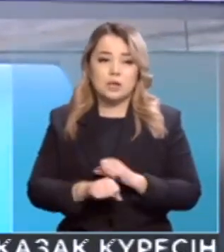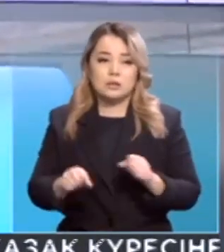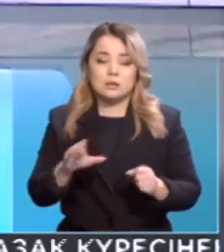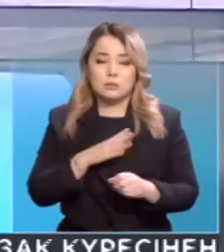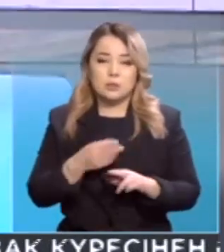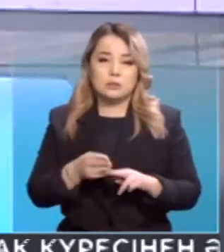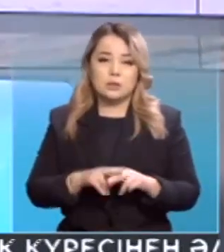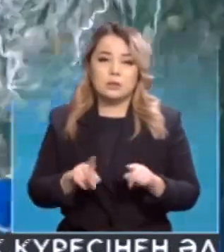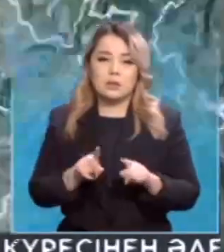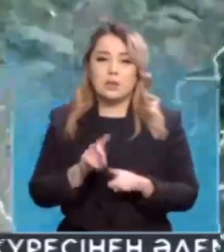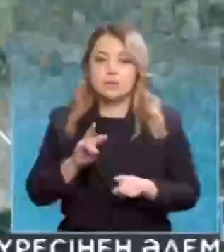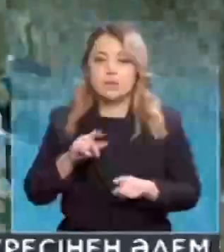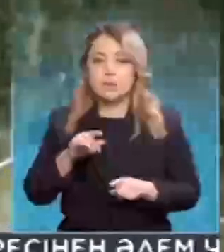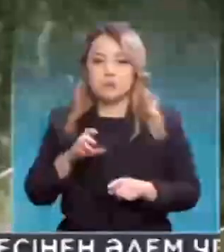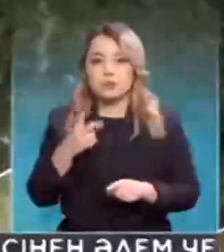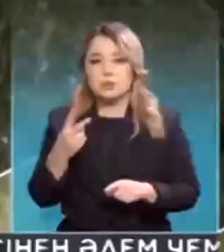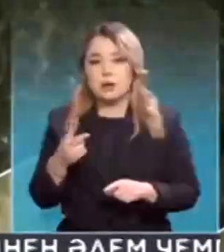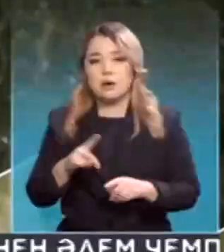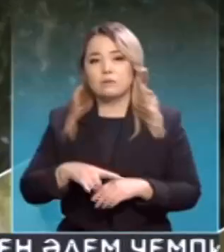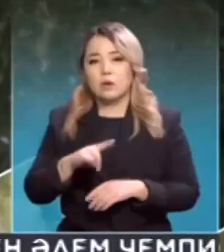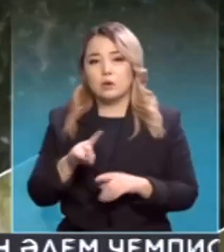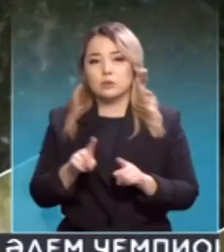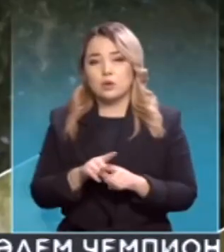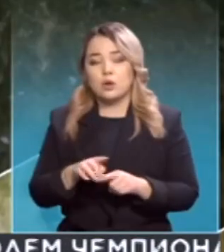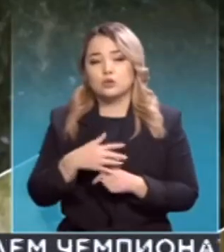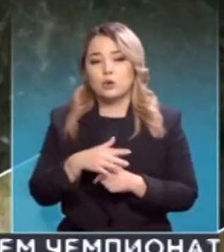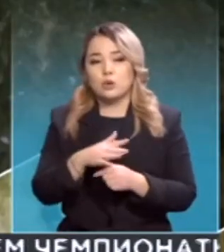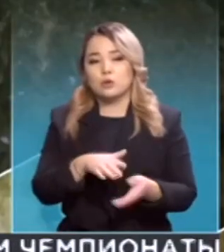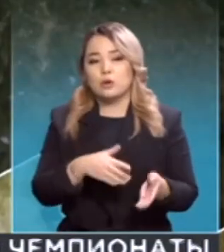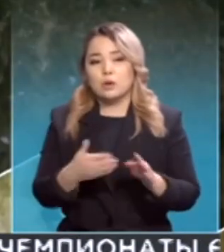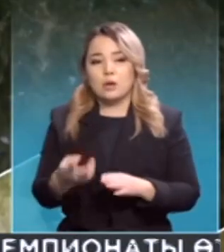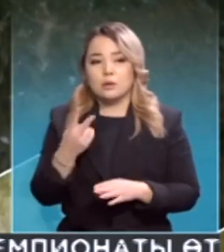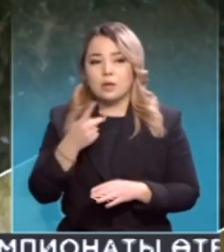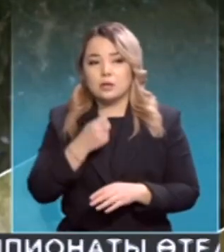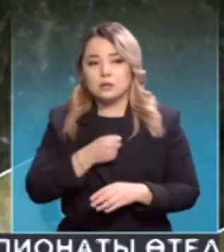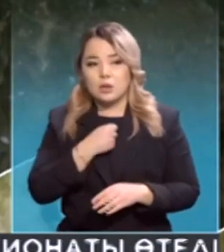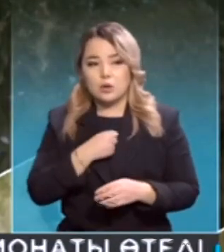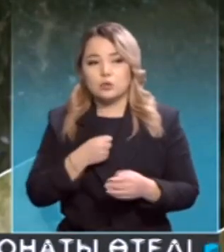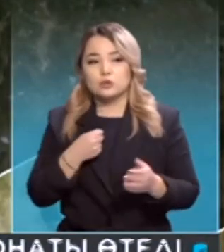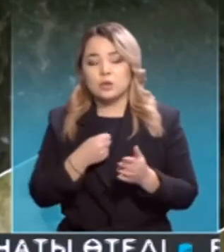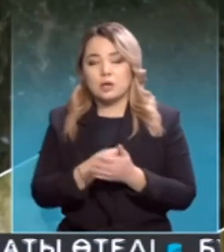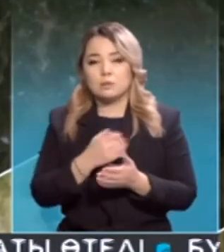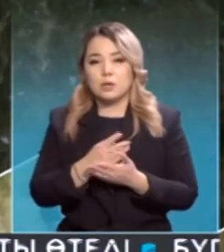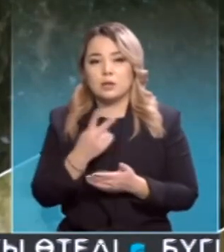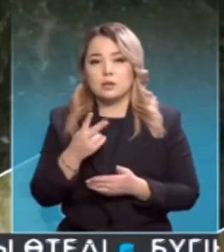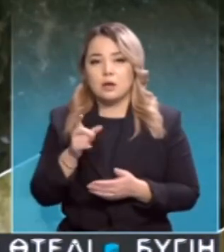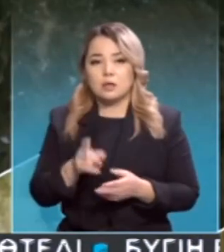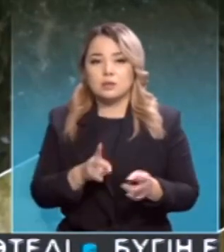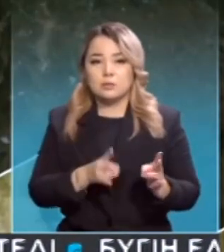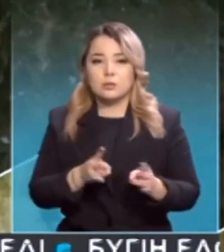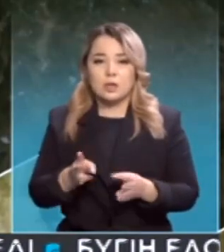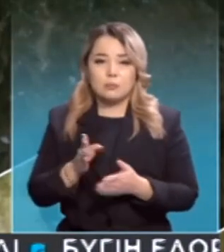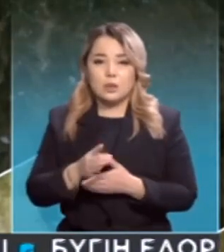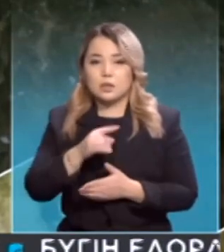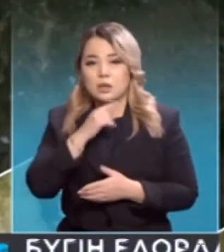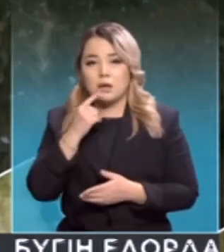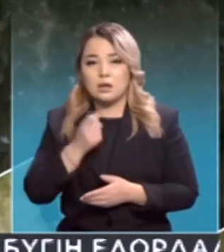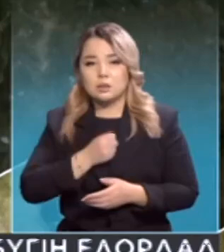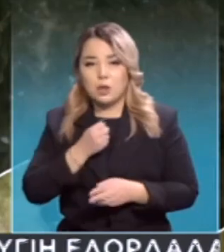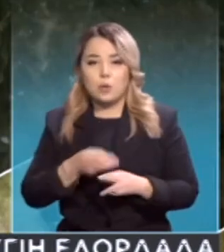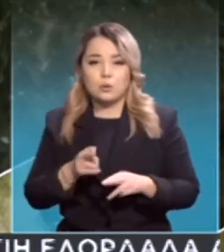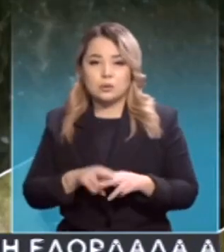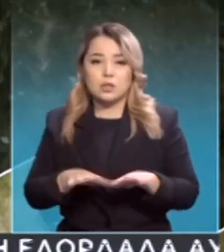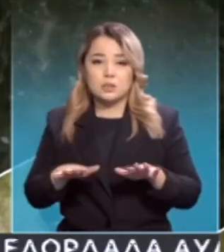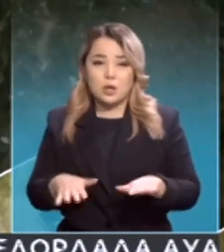облысындағы Энгельс 2 авиабазасына дрон құлады. Оқиға кезінде екі әскери ұшақ зақымданып, екі адам жараланған. Айта кетсек, Ресей армиясы дәл